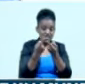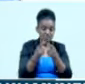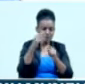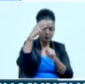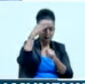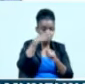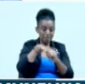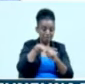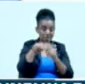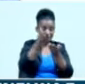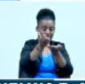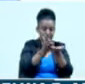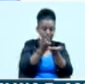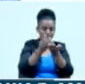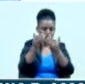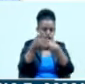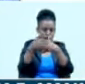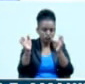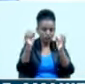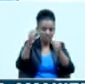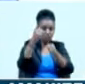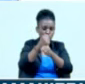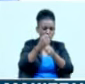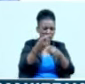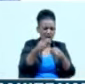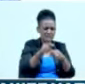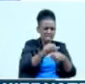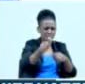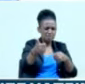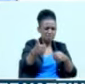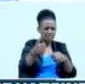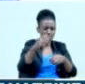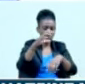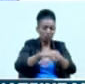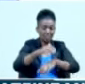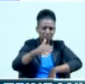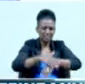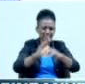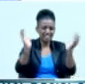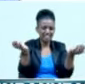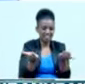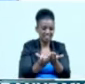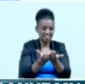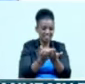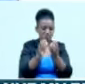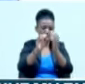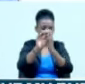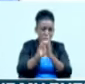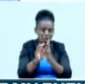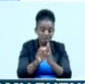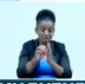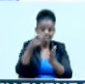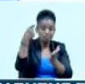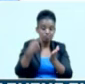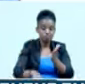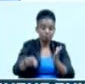abantu noneho bitwa izo serivisi zindi zifunguwe bakaba bakora n'ibitemewe wenda utari bufate ngo ujyane muri stade uri bujyane ku murenge